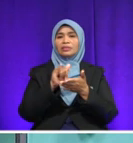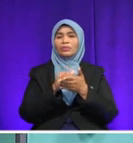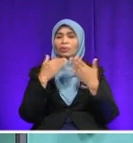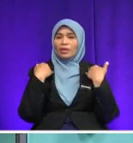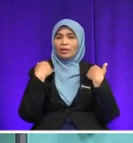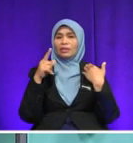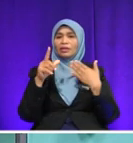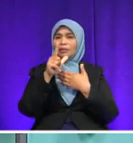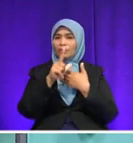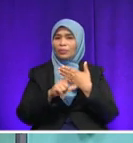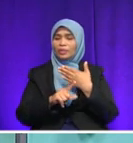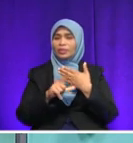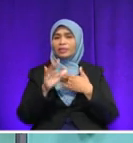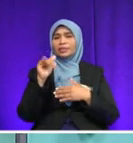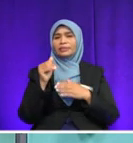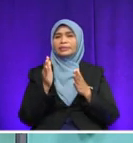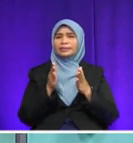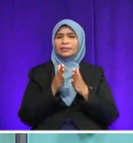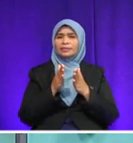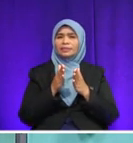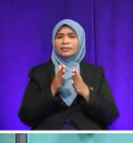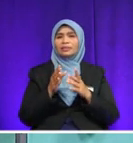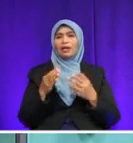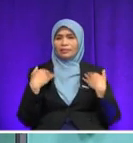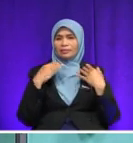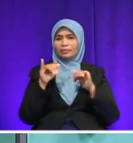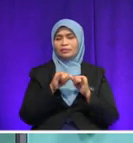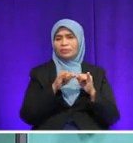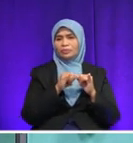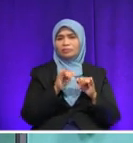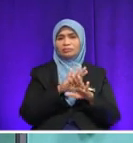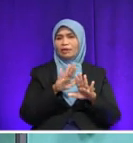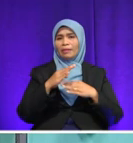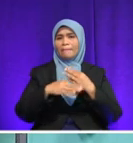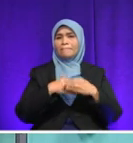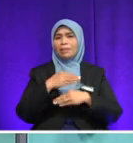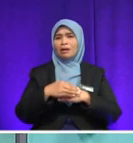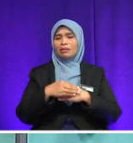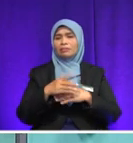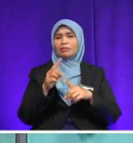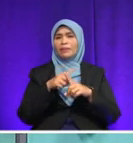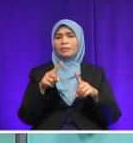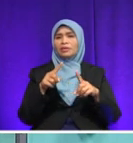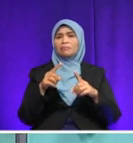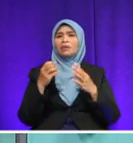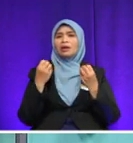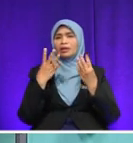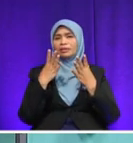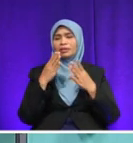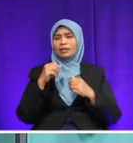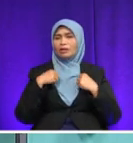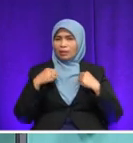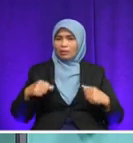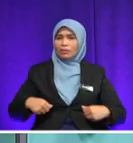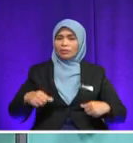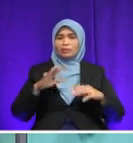wudhu yang tidak boleh terkena air oke sekarang ini tak balik juga tetapi sebagian besar anggota wudhu tak bonus besar tak boleh terkena